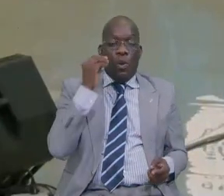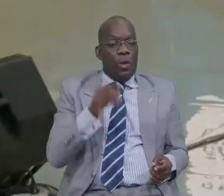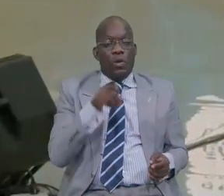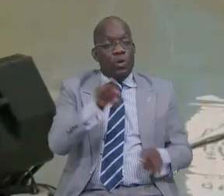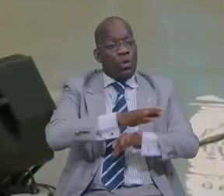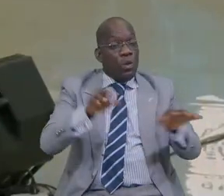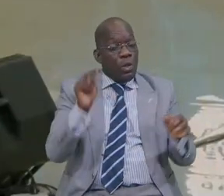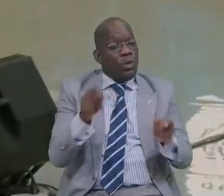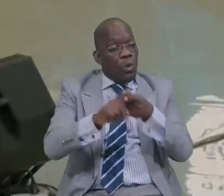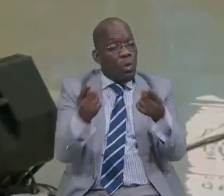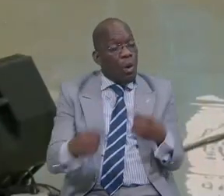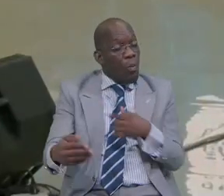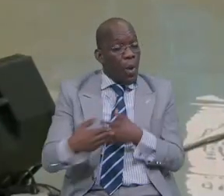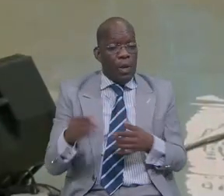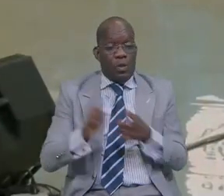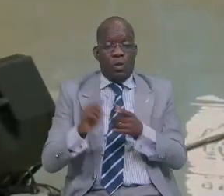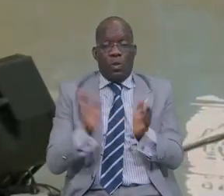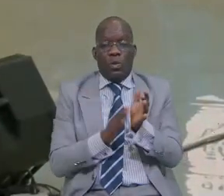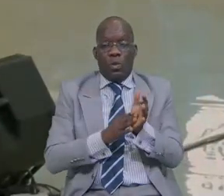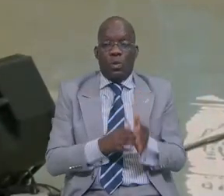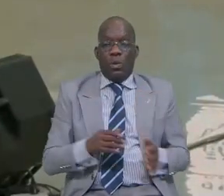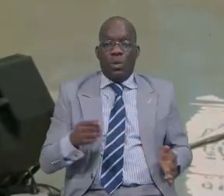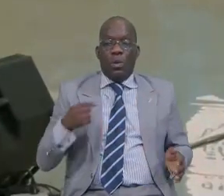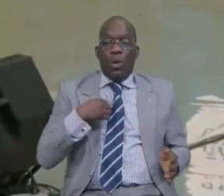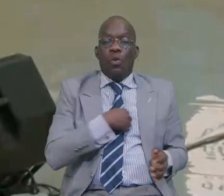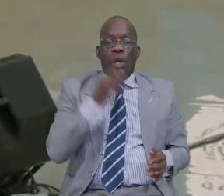maison, tu ne dois plus revenir à l'école.